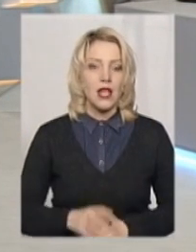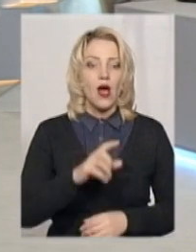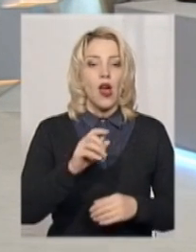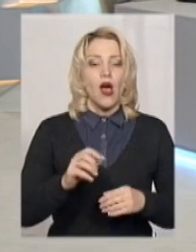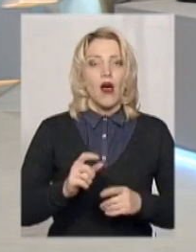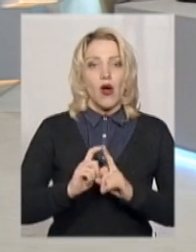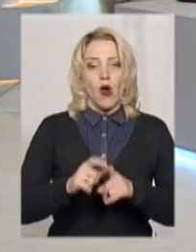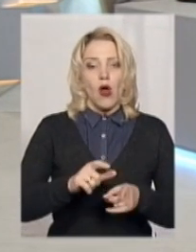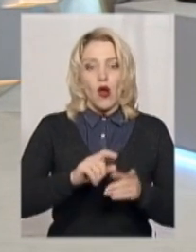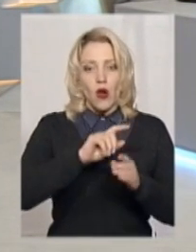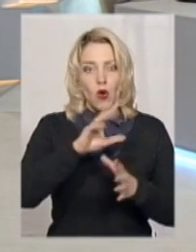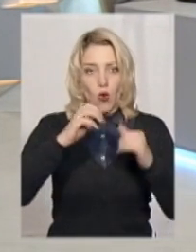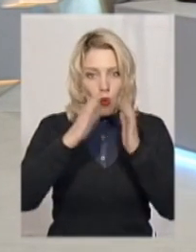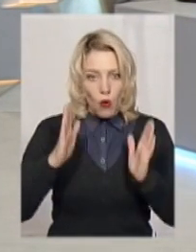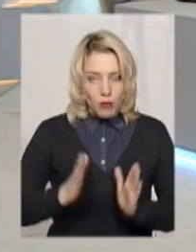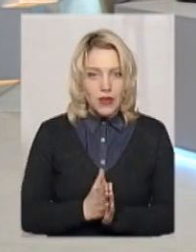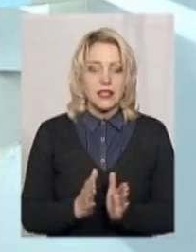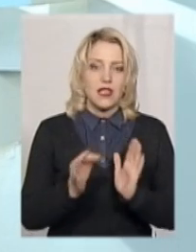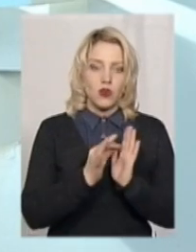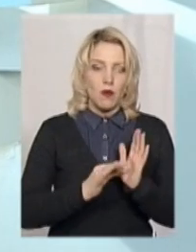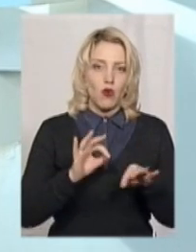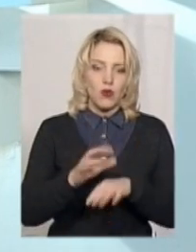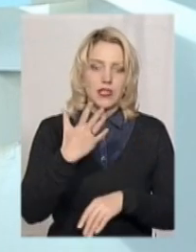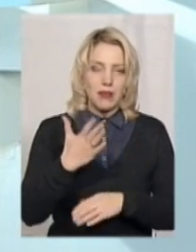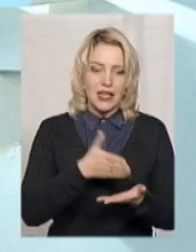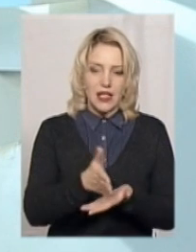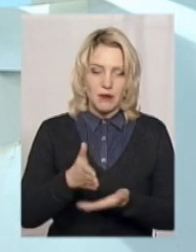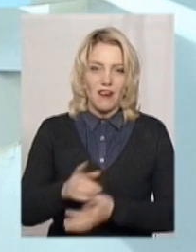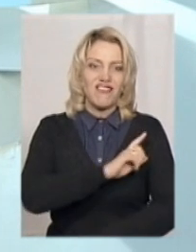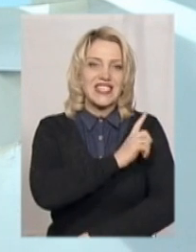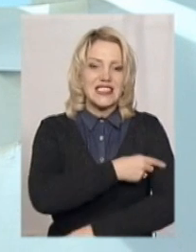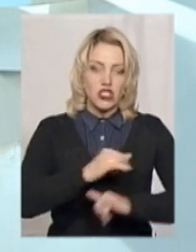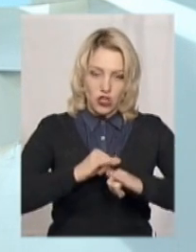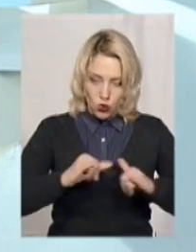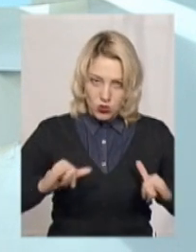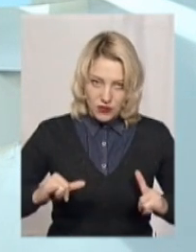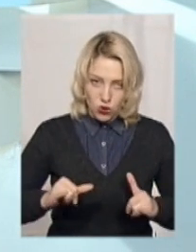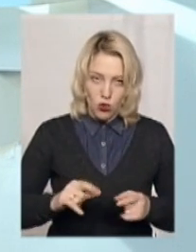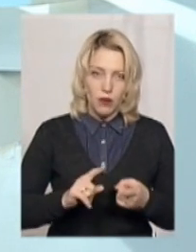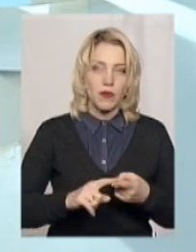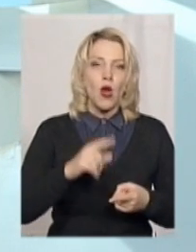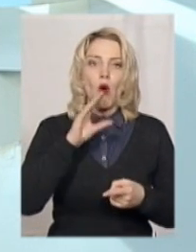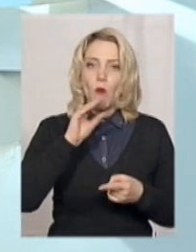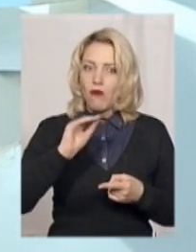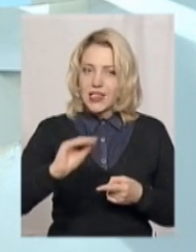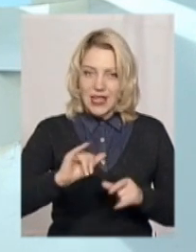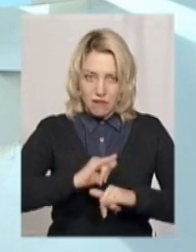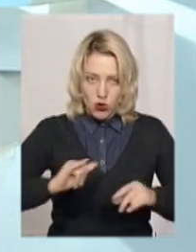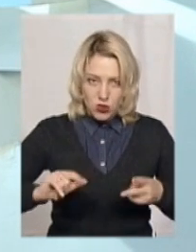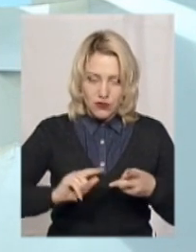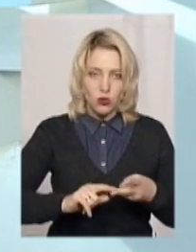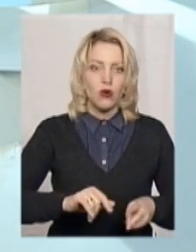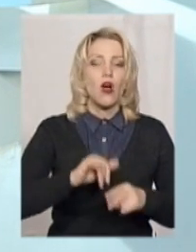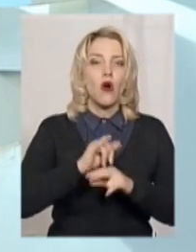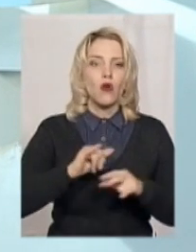оцінка проводиться за 5 напрямками. Це фізичний розвиток, мовленнєвий розвиток,